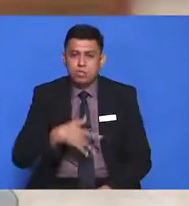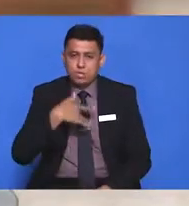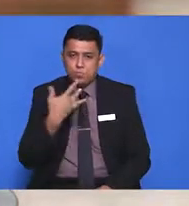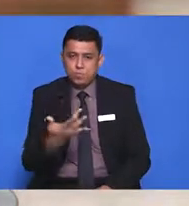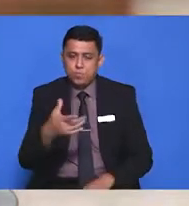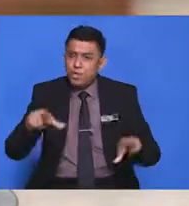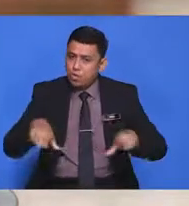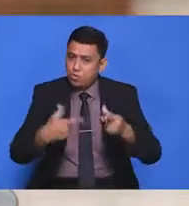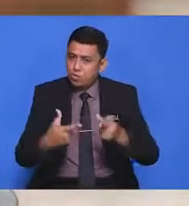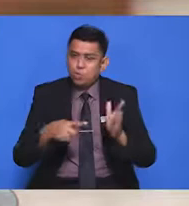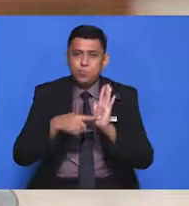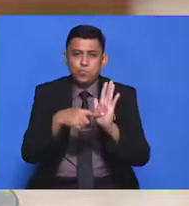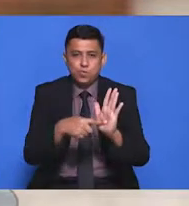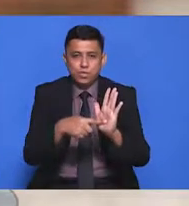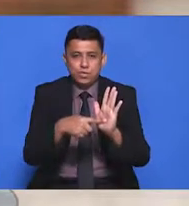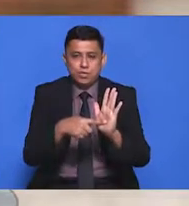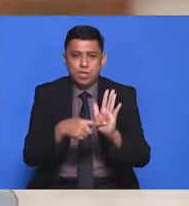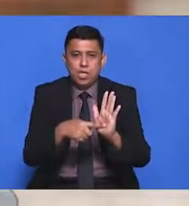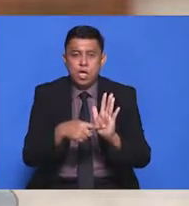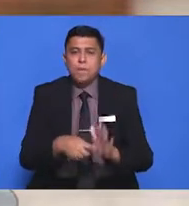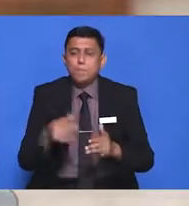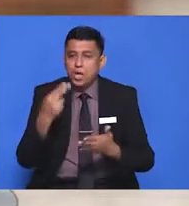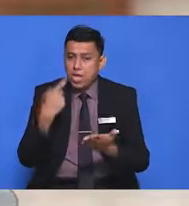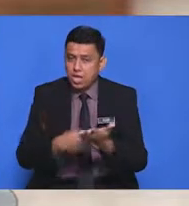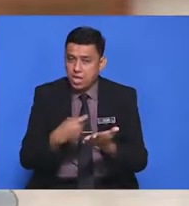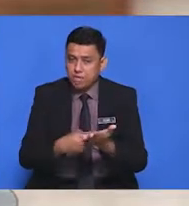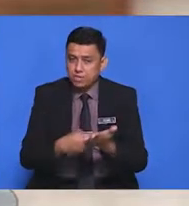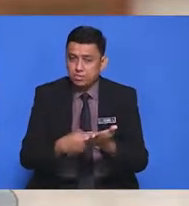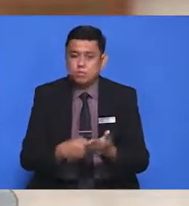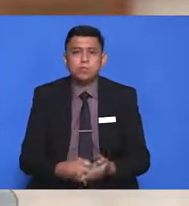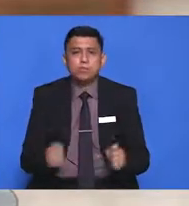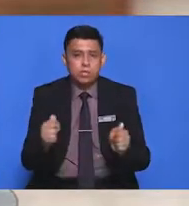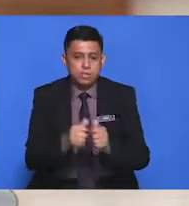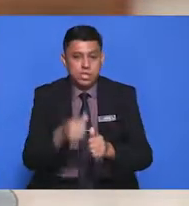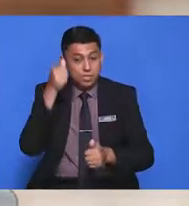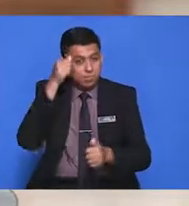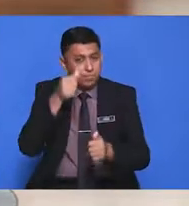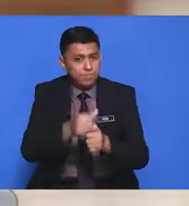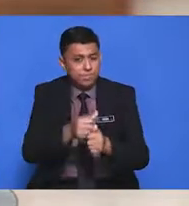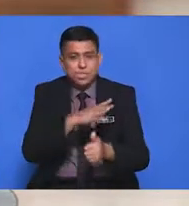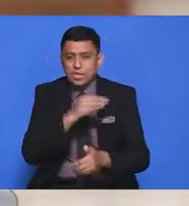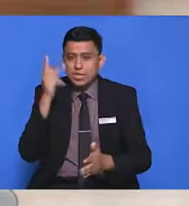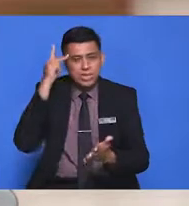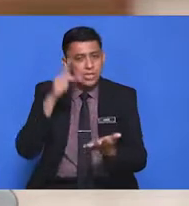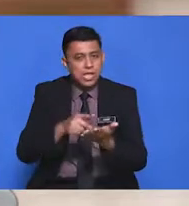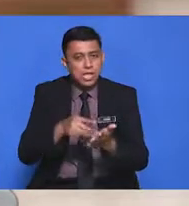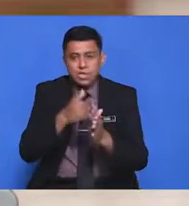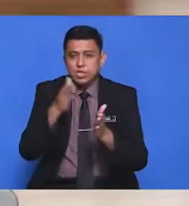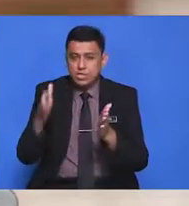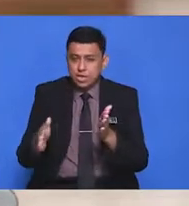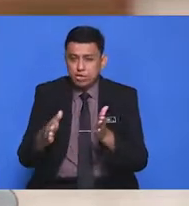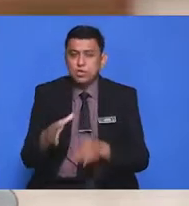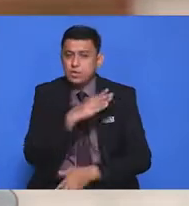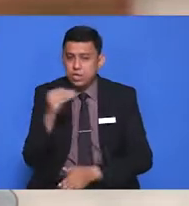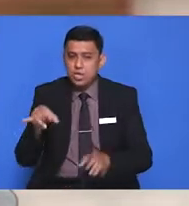dan perlakuan untuk menunjukkan pengiktirafan dan penghargaan dengan mengingati dan mengenali jiran tetangga